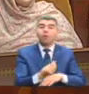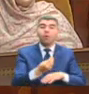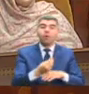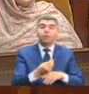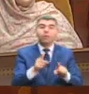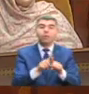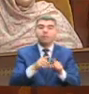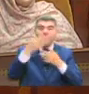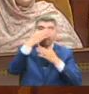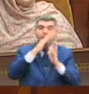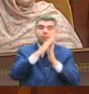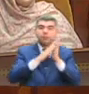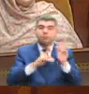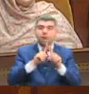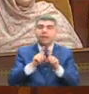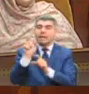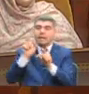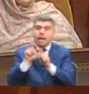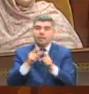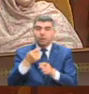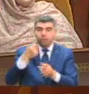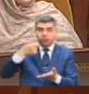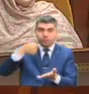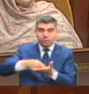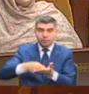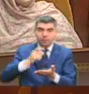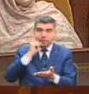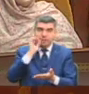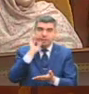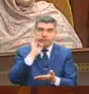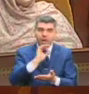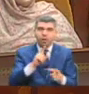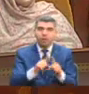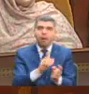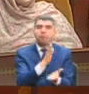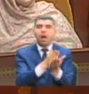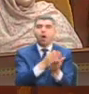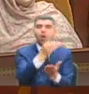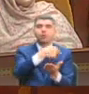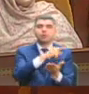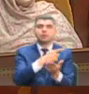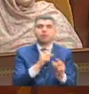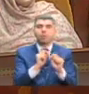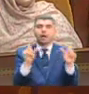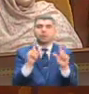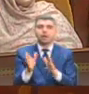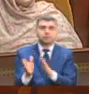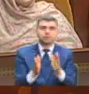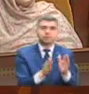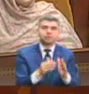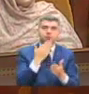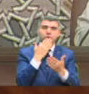الناس يؤديوا فعلا واحد الفاتوره اللي هي حقيقيه وموضوعيه وواقعيه. وشكرا سيد